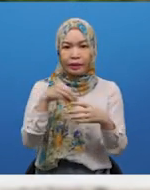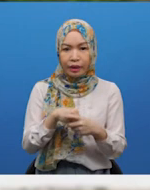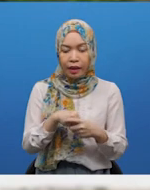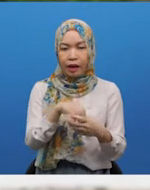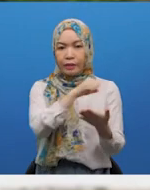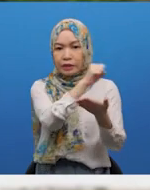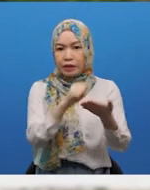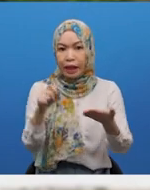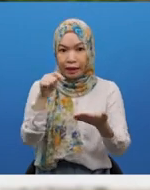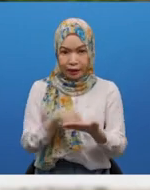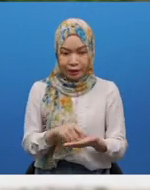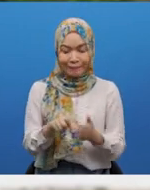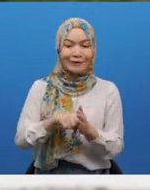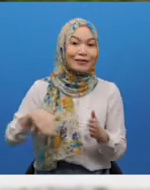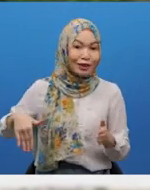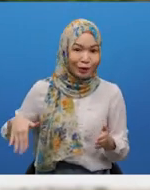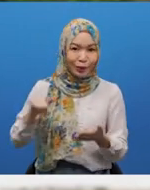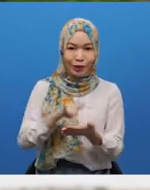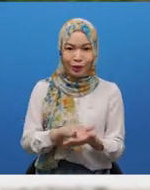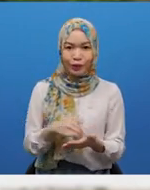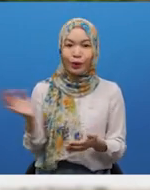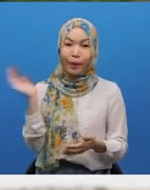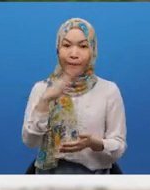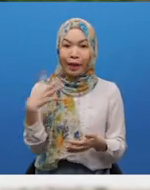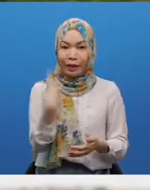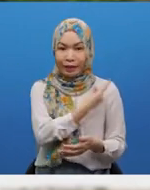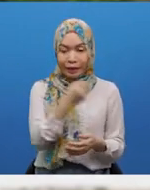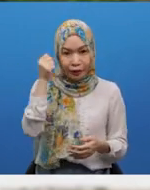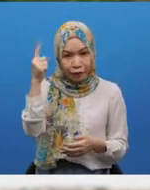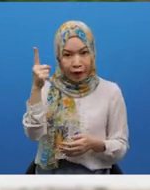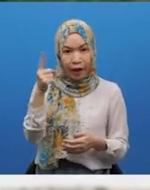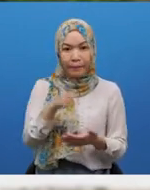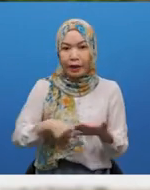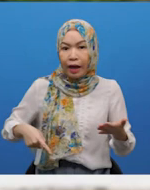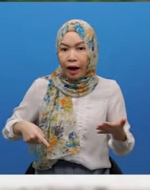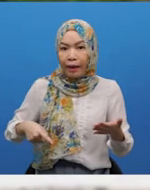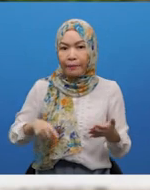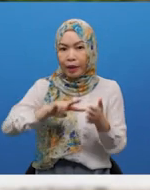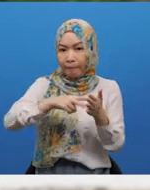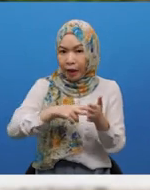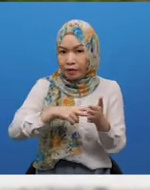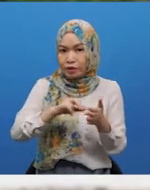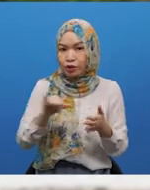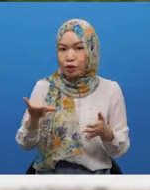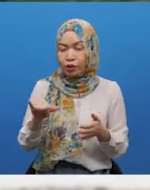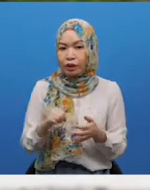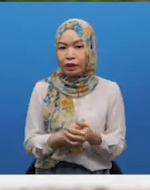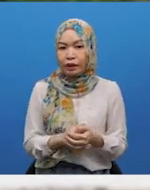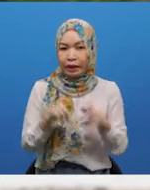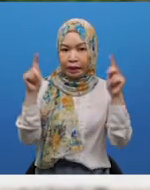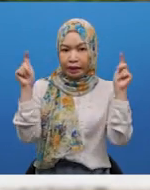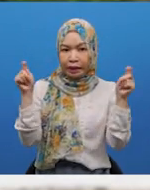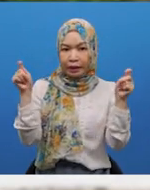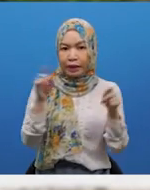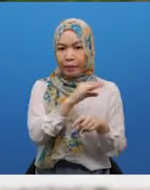ini. Sebelum itu, marilah kita fahami apakah yang dimaksudkan dengan tema